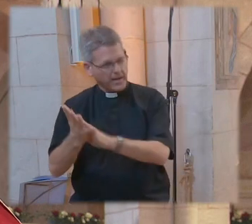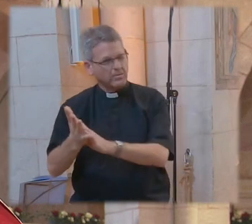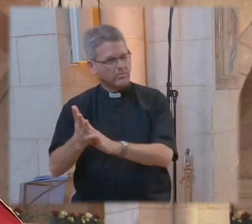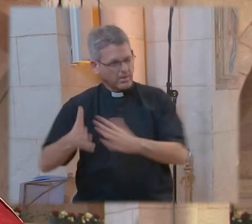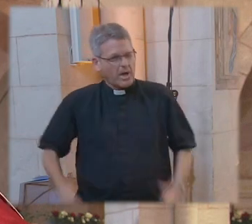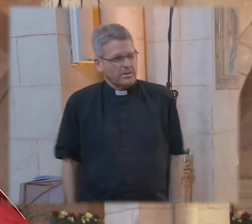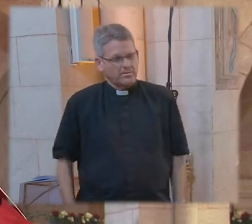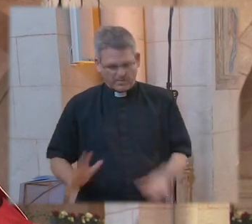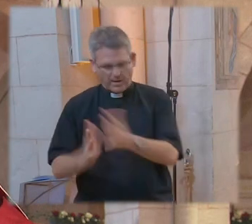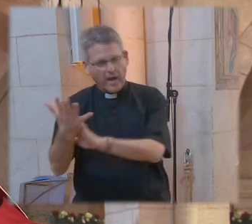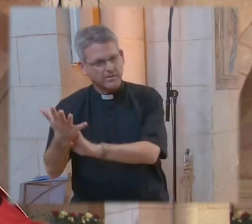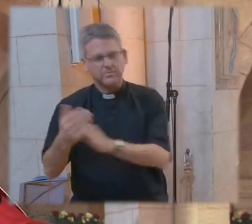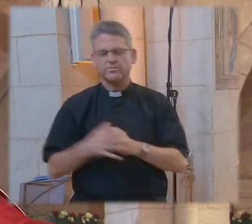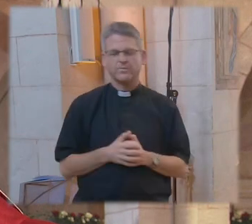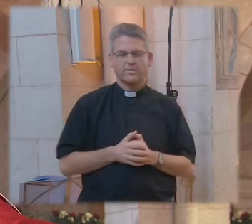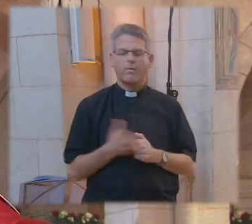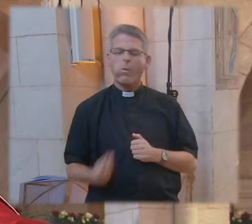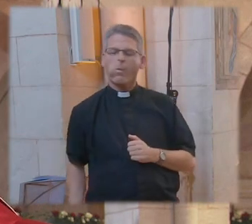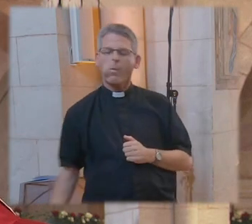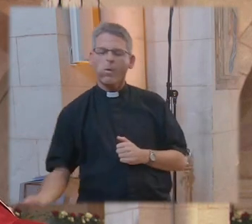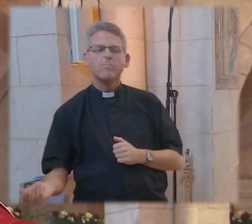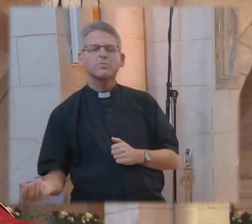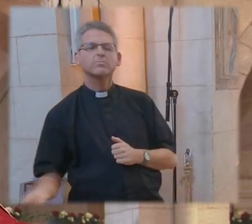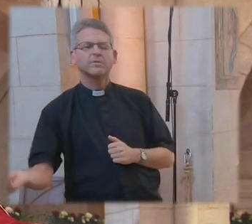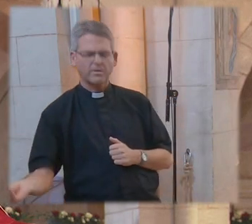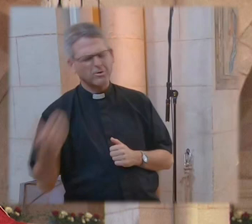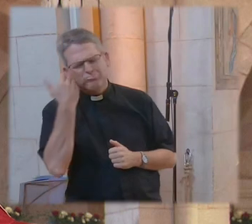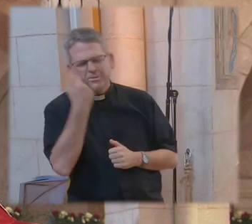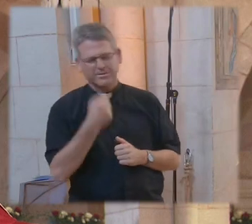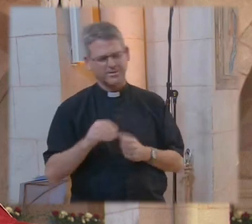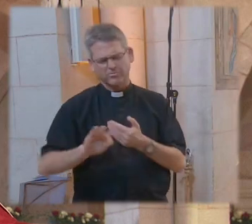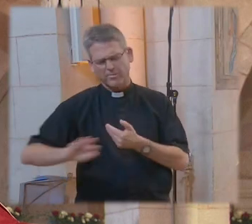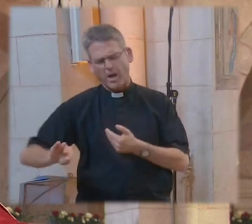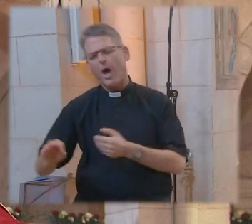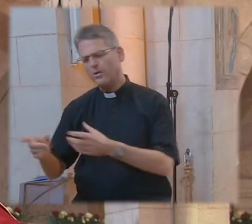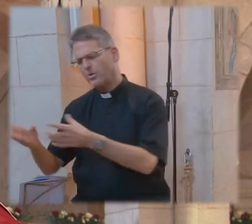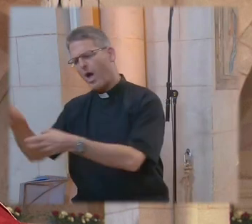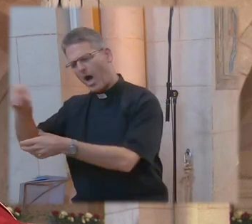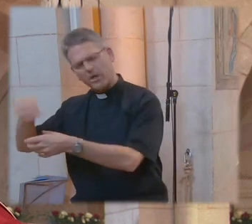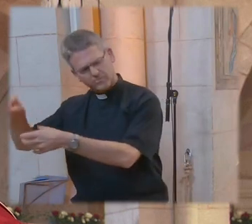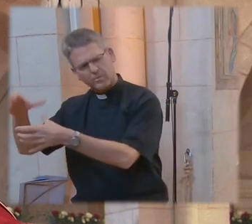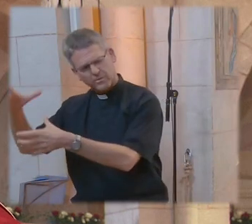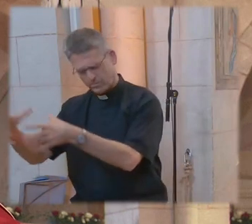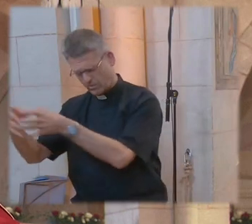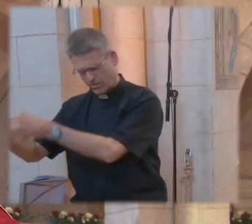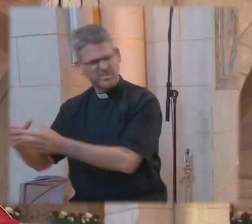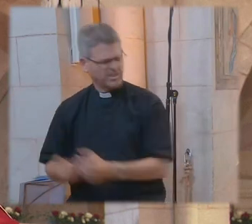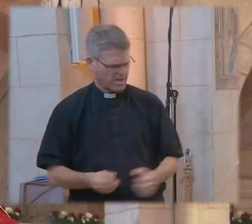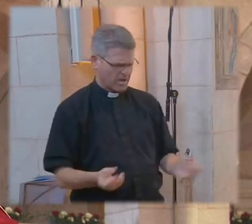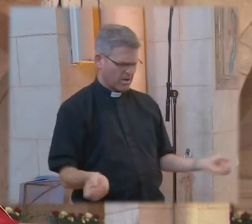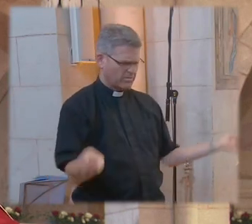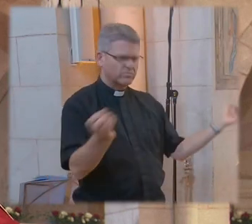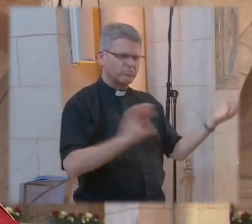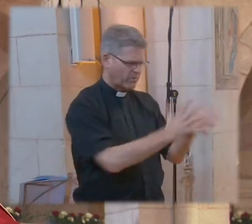Mitbrüder konnte erreicht werden, dass der Leichnam von Pater Henkes einzeln verbrannt und seine Asche